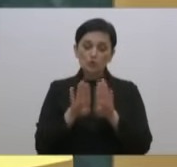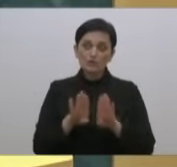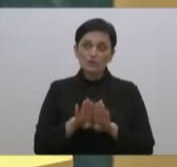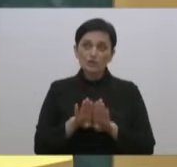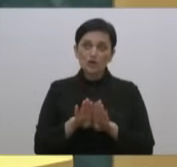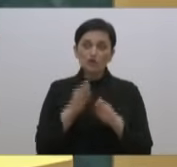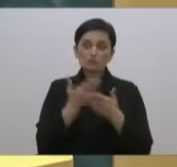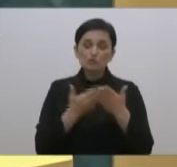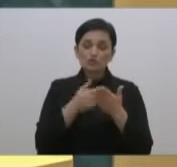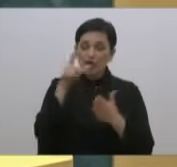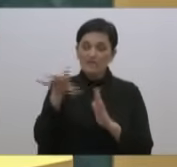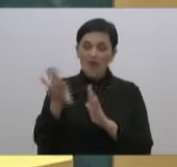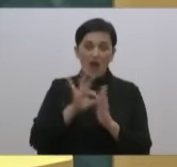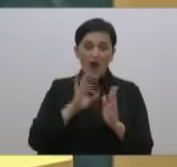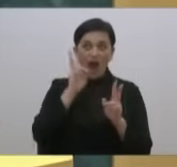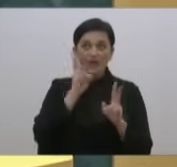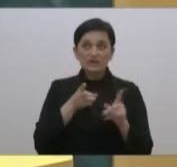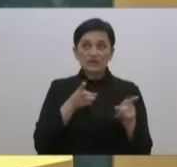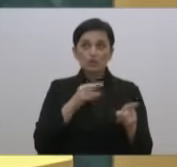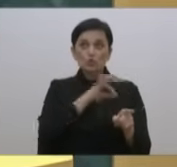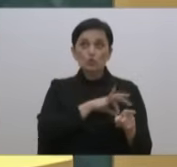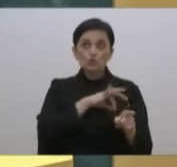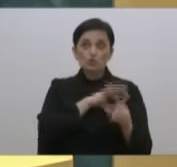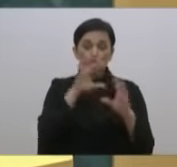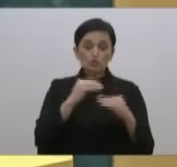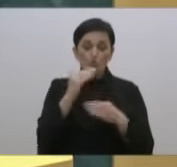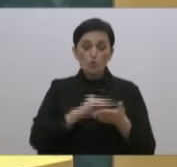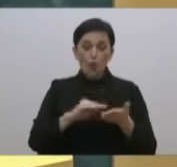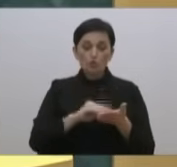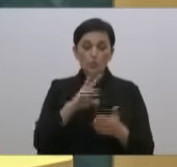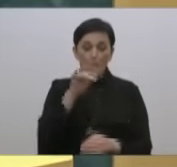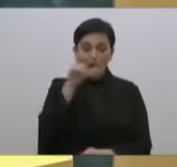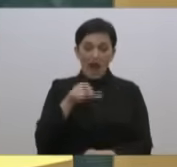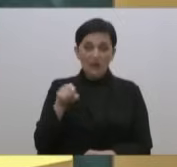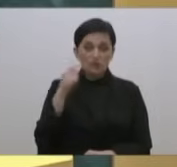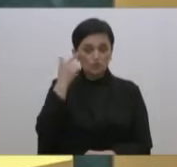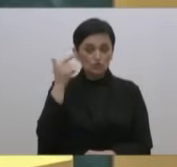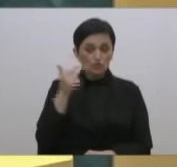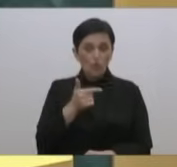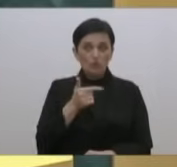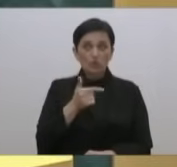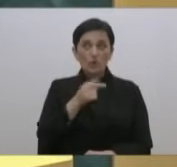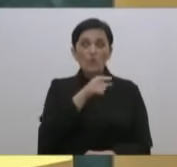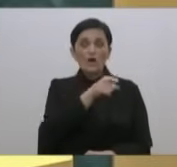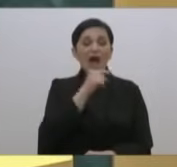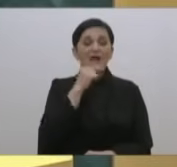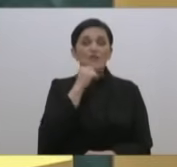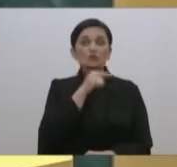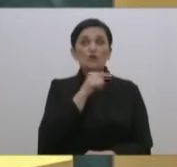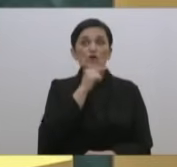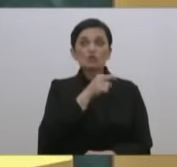და რჩეველი აიყვანეთო და მართლა არიციან ირაკლი იურისტი, კონსტიტუციონალისტი ირაკლი კობახიძის ცოდნა არ აქვთ მათ